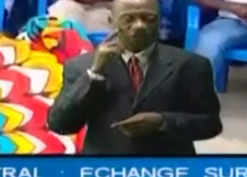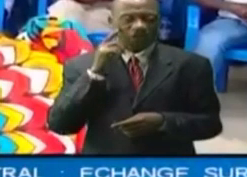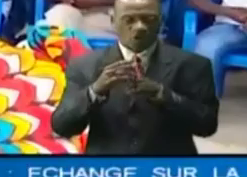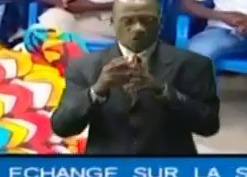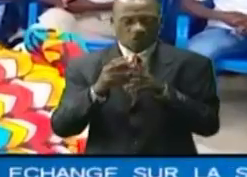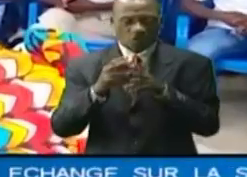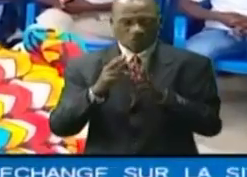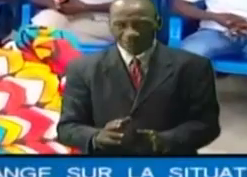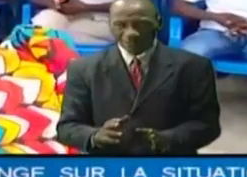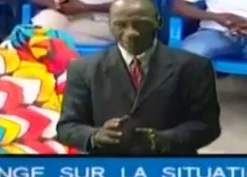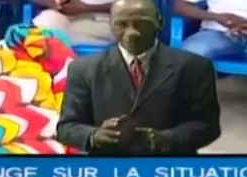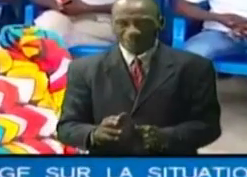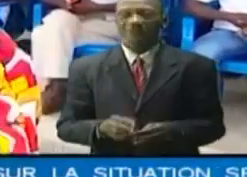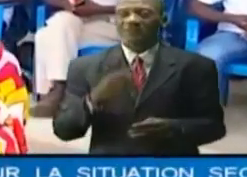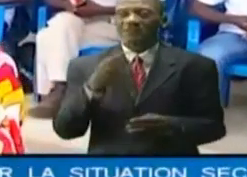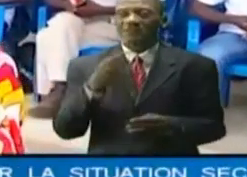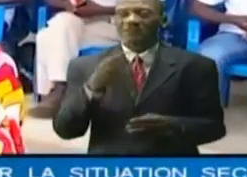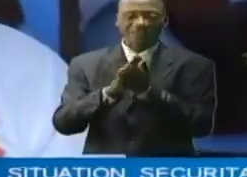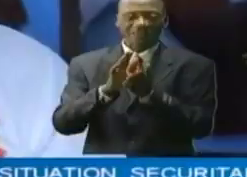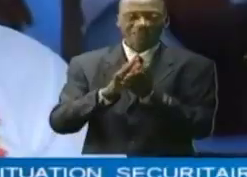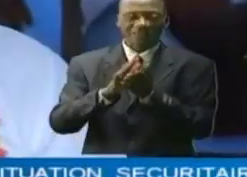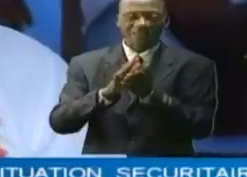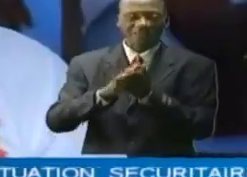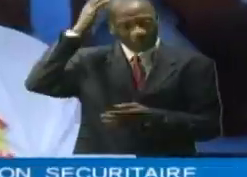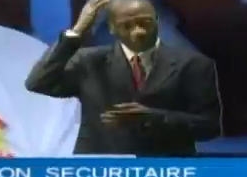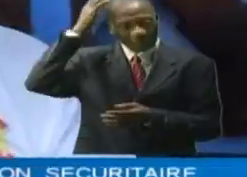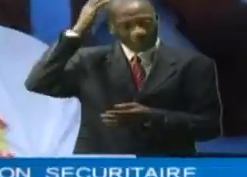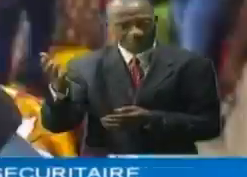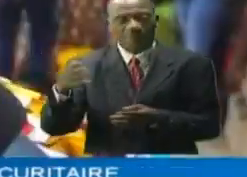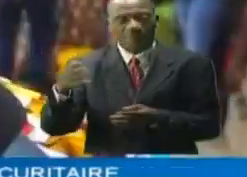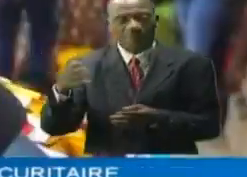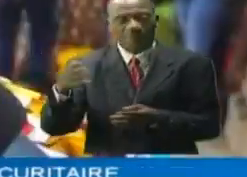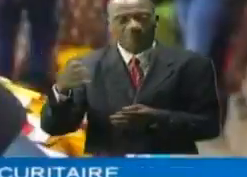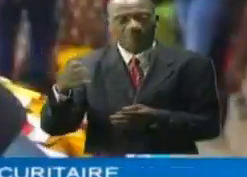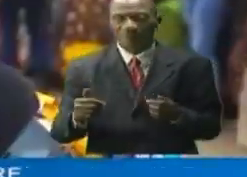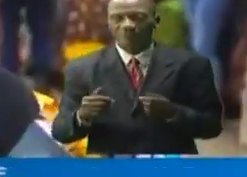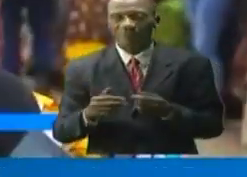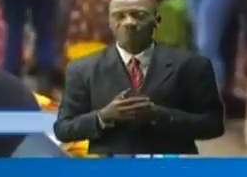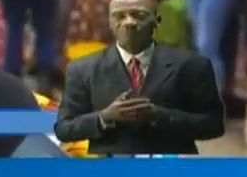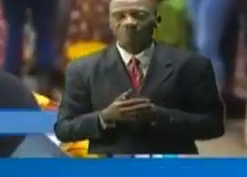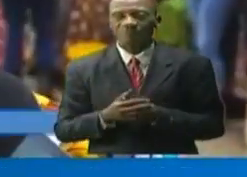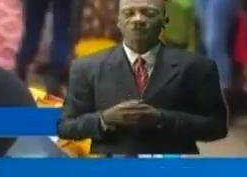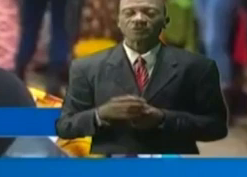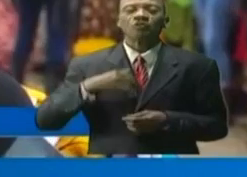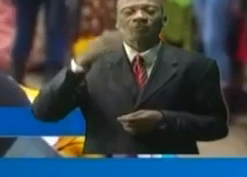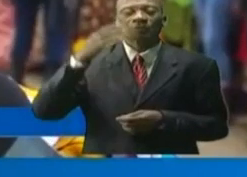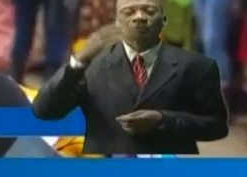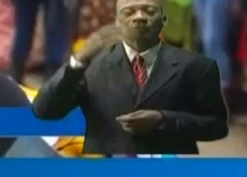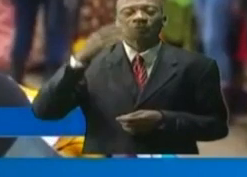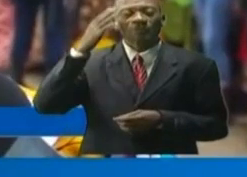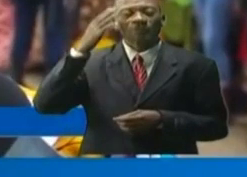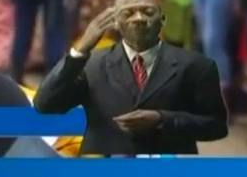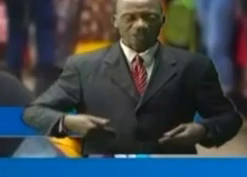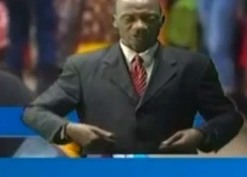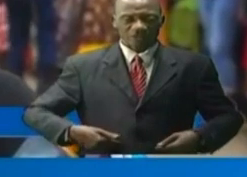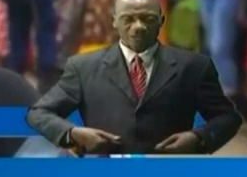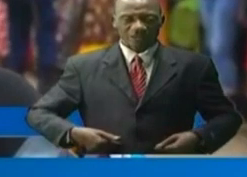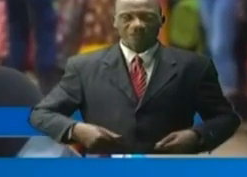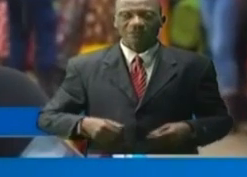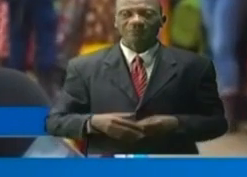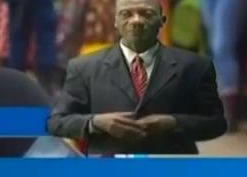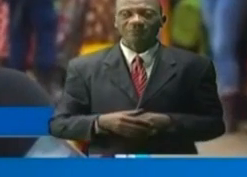a remercié l'évêque Moko pour son assistance sans condition. Je pense à notre jeunesse. Je voudrais tant de